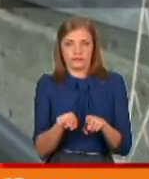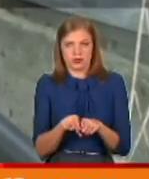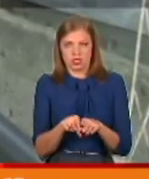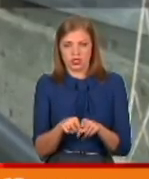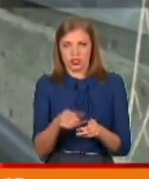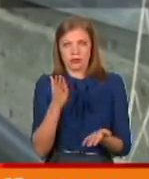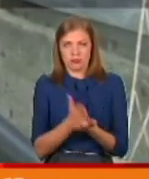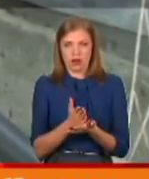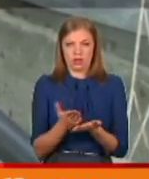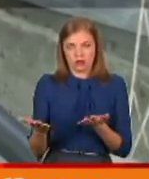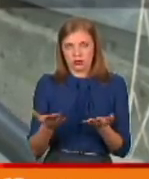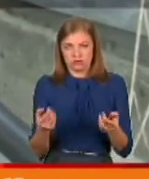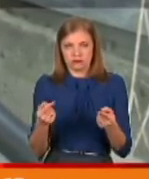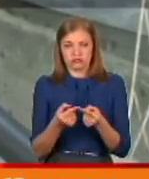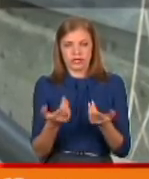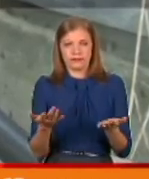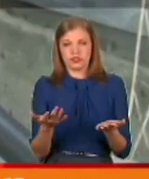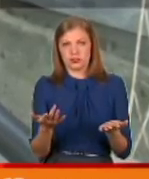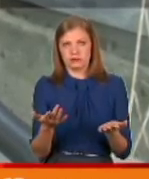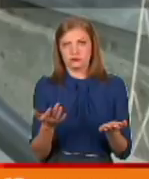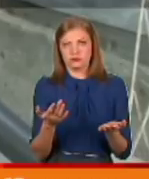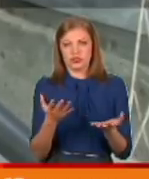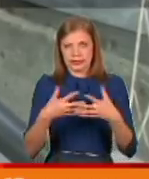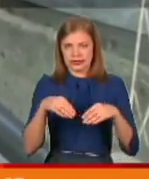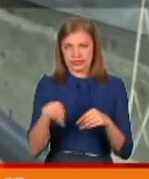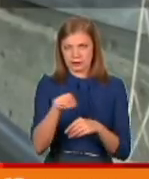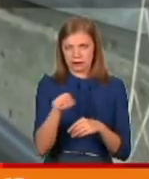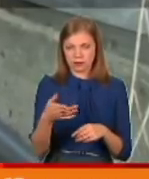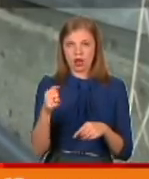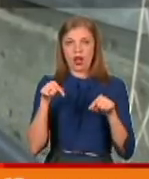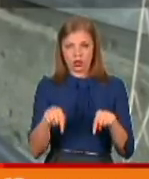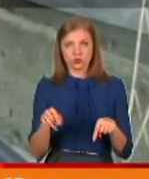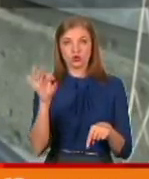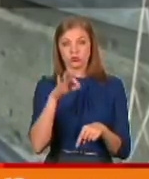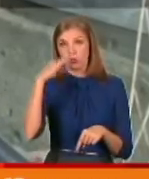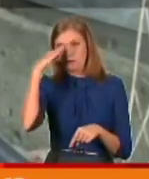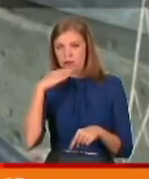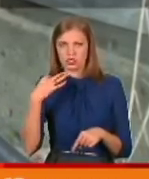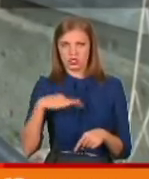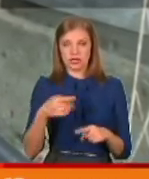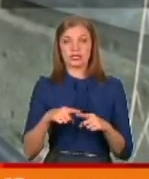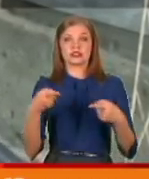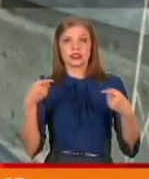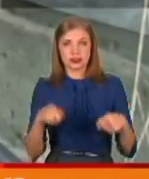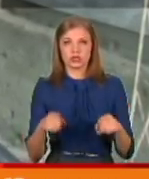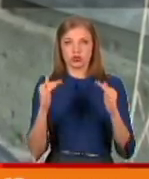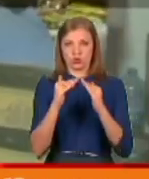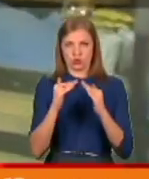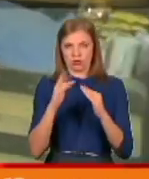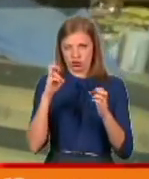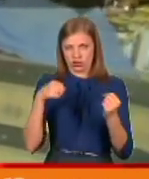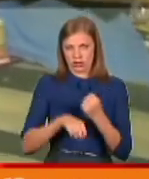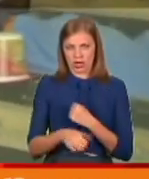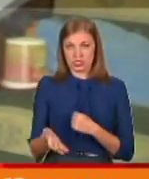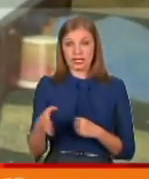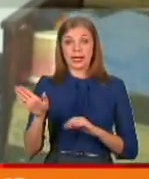таки має певні, скажімо, сімейні відносини. А тут мова йде про батька і сина. Це дійсно домашнє насилля.